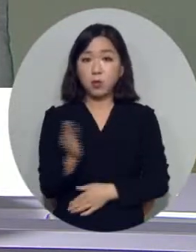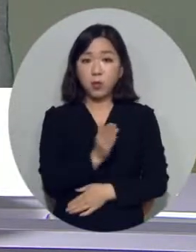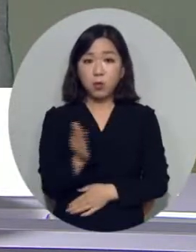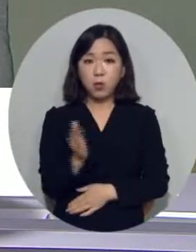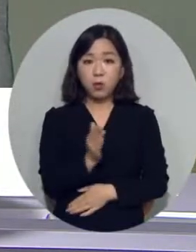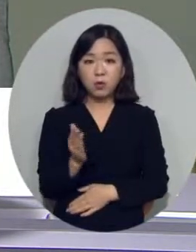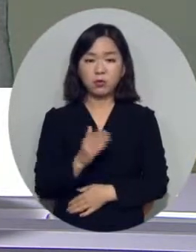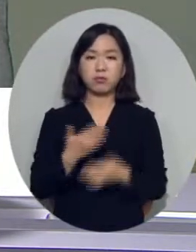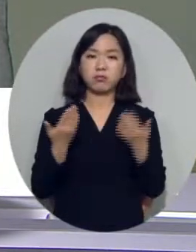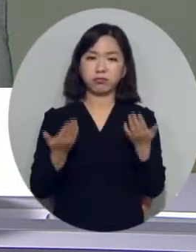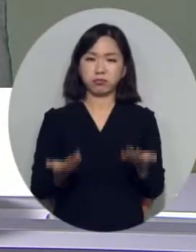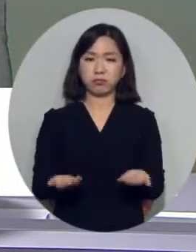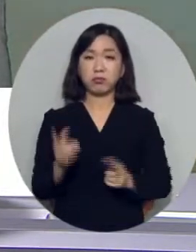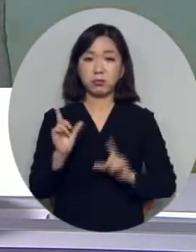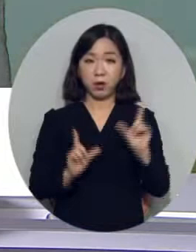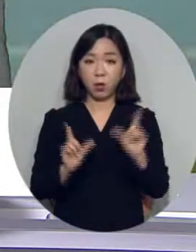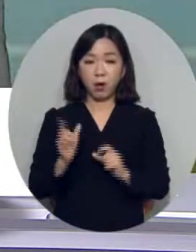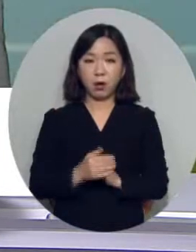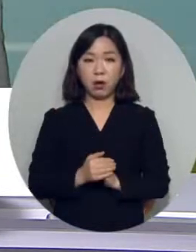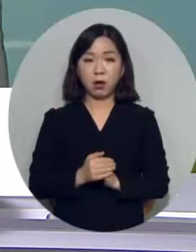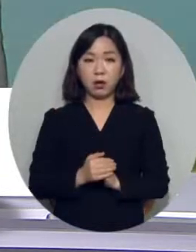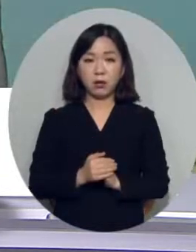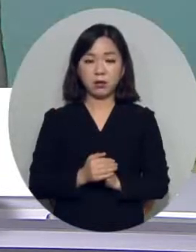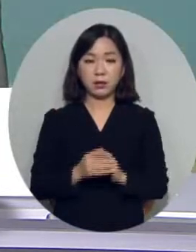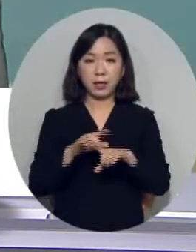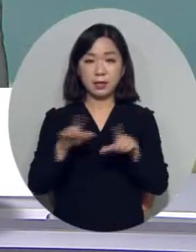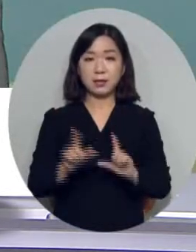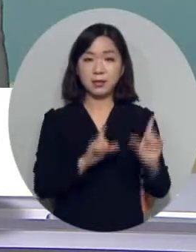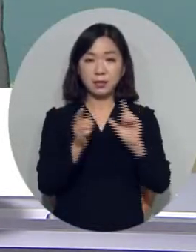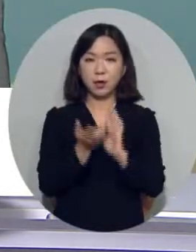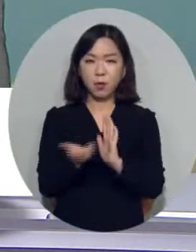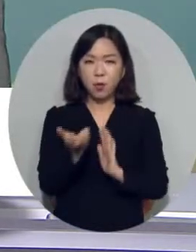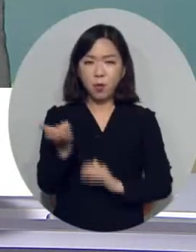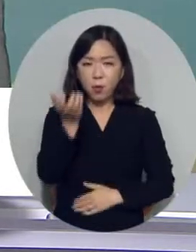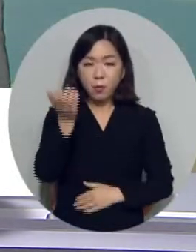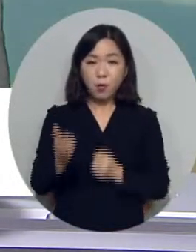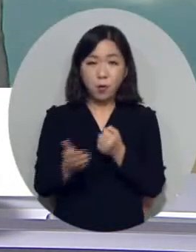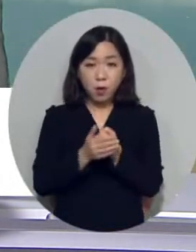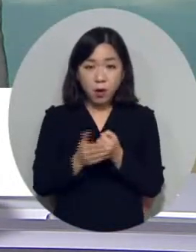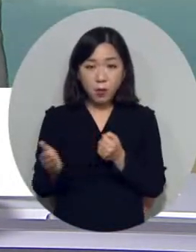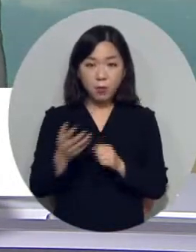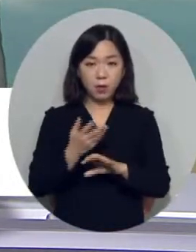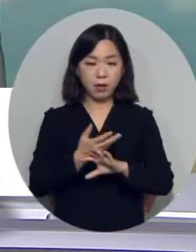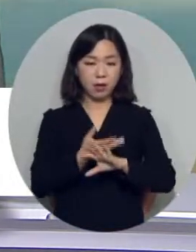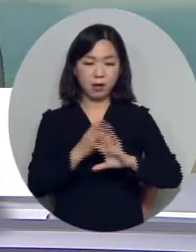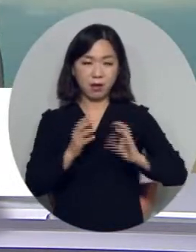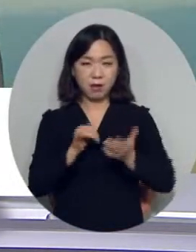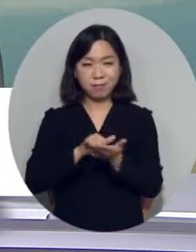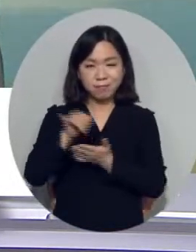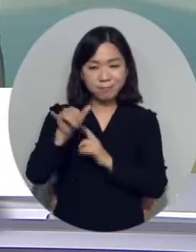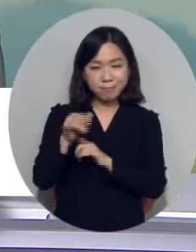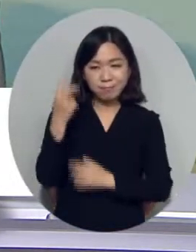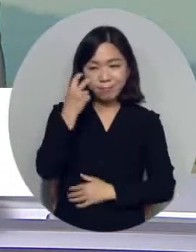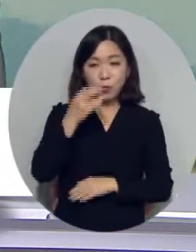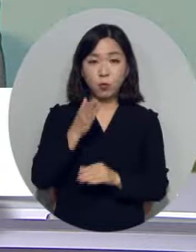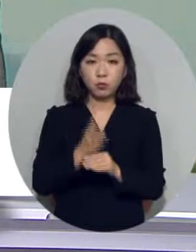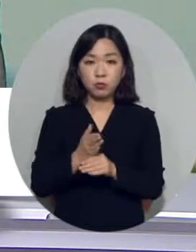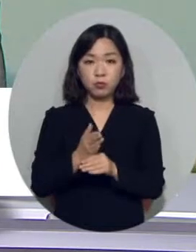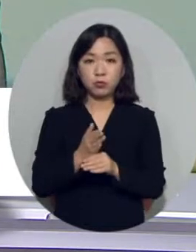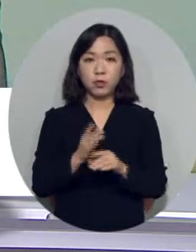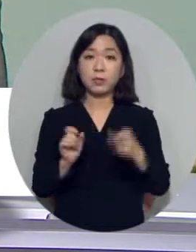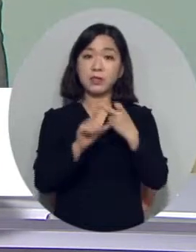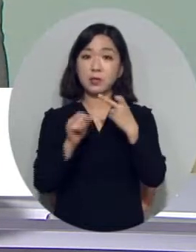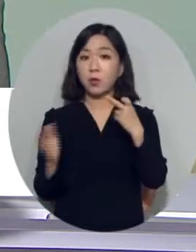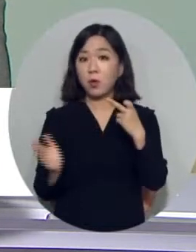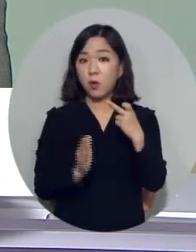사실상 개점 휴업 상태였는데 단계적 일상 회복과 함께 국제선 운항을 검토하고 있습니다. 다음 달쯤에는